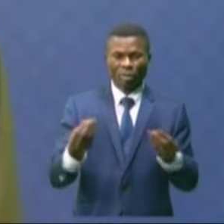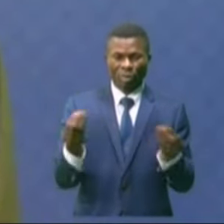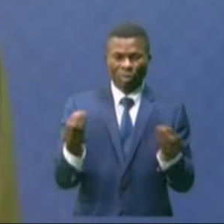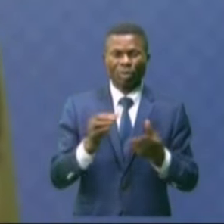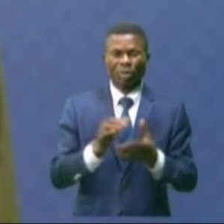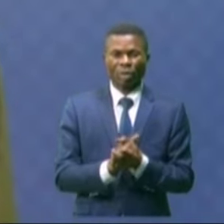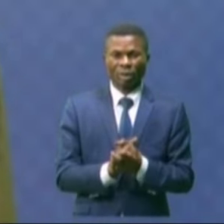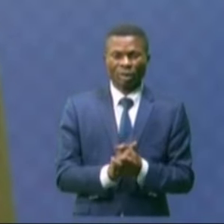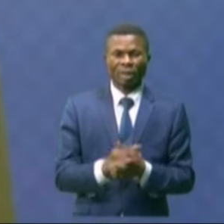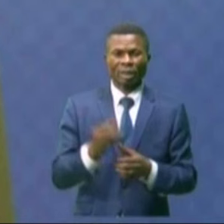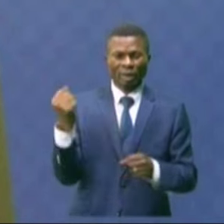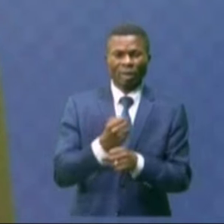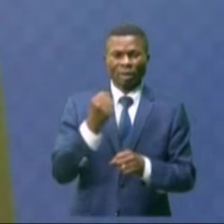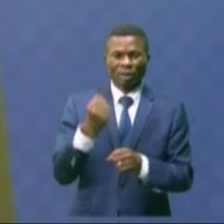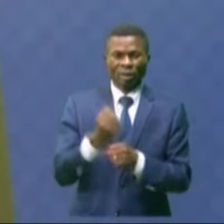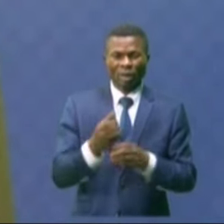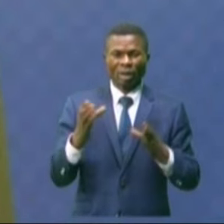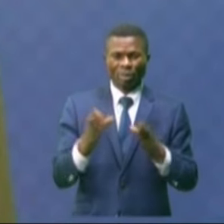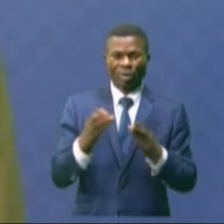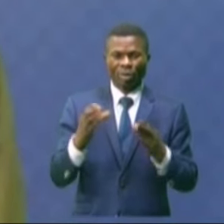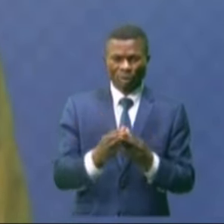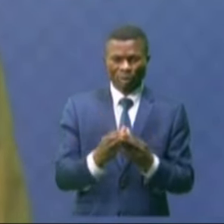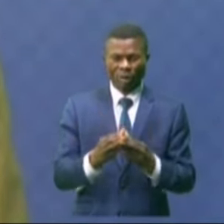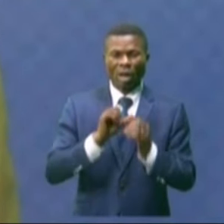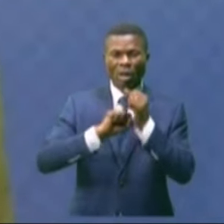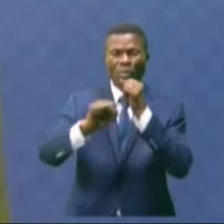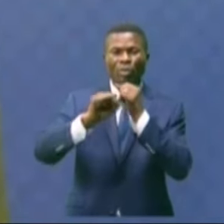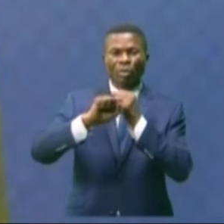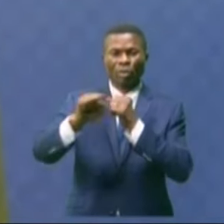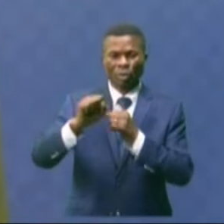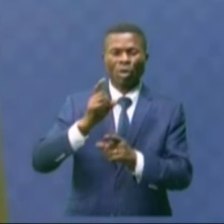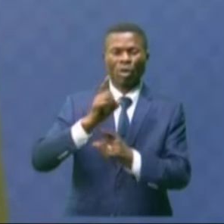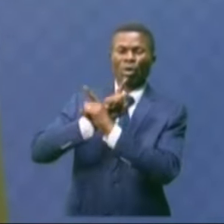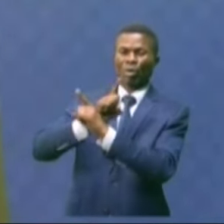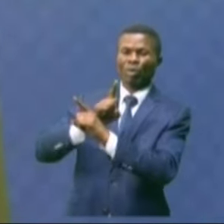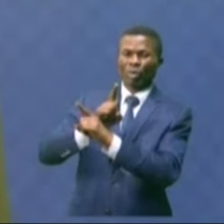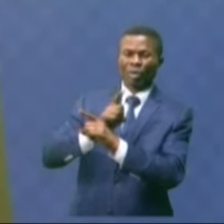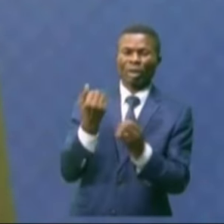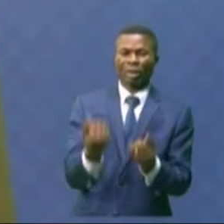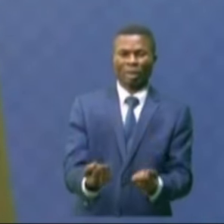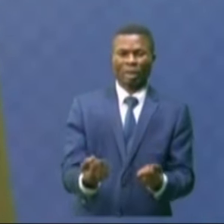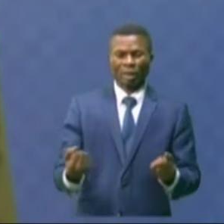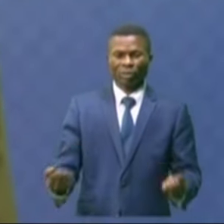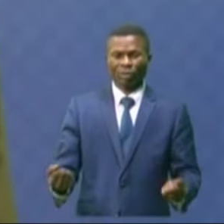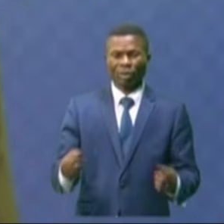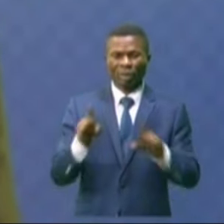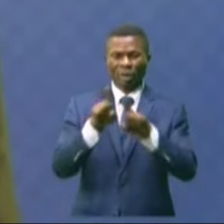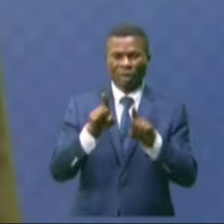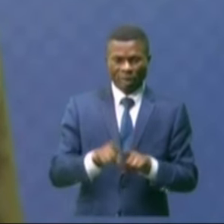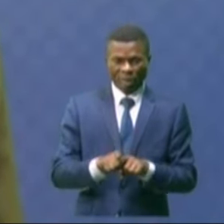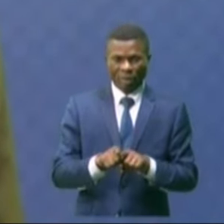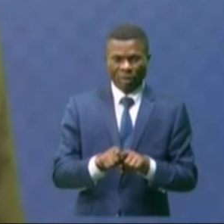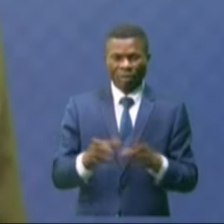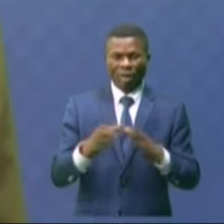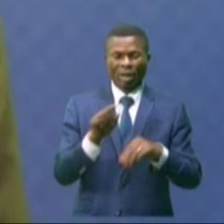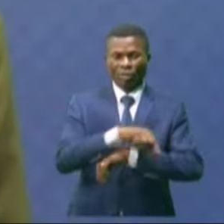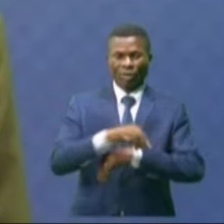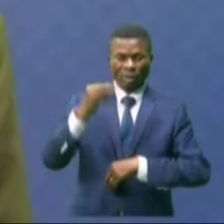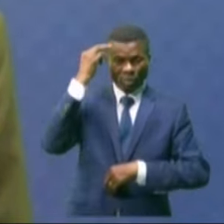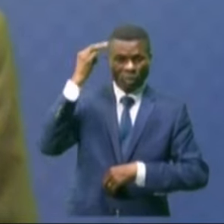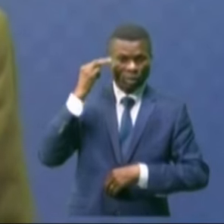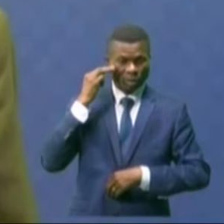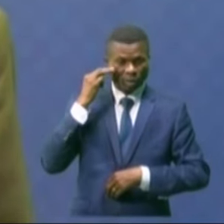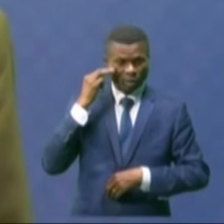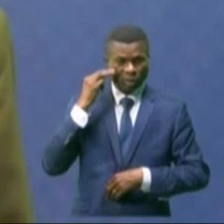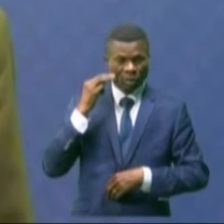Et on travaille pour promouvoir la protection de l'enfant Avec le ministère, par exemple, on a travaillé